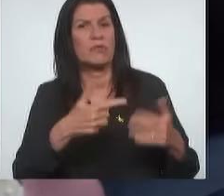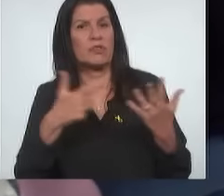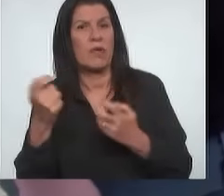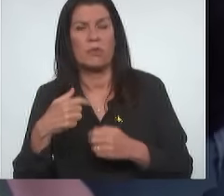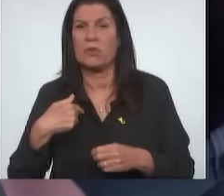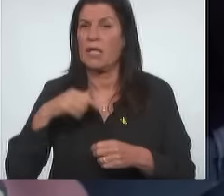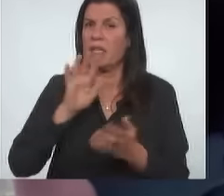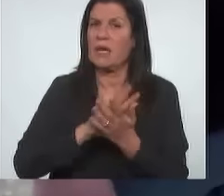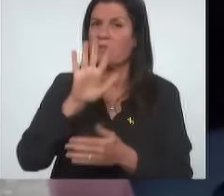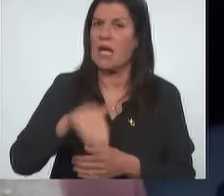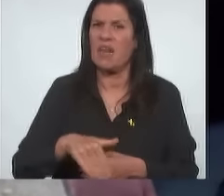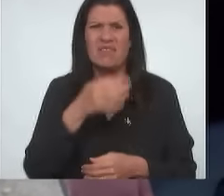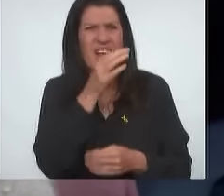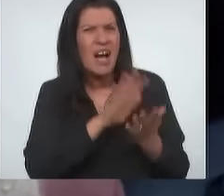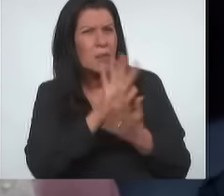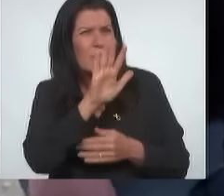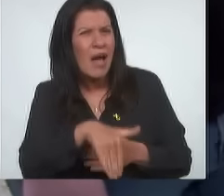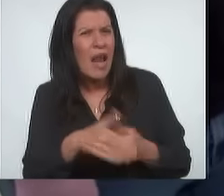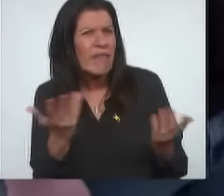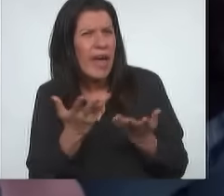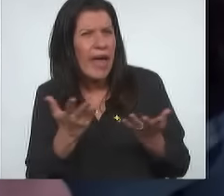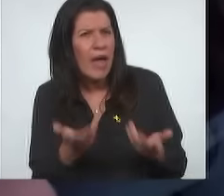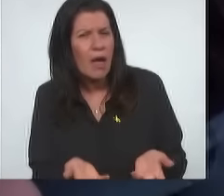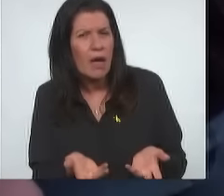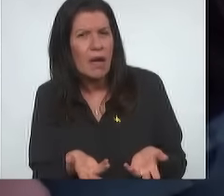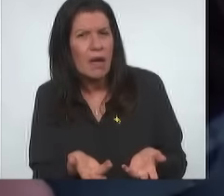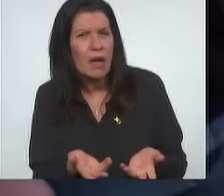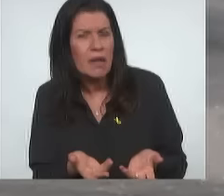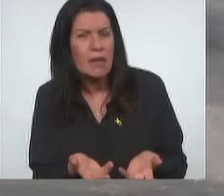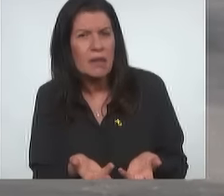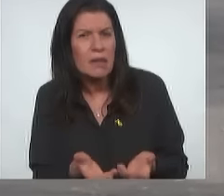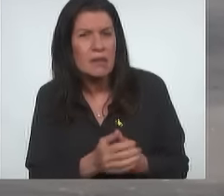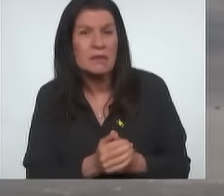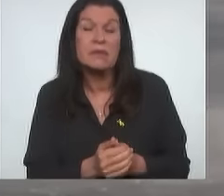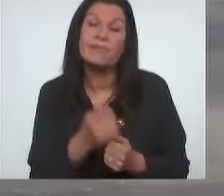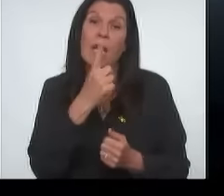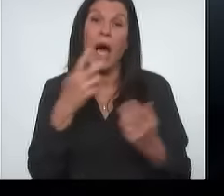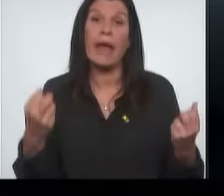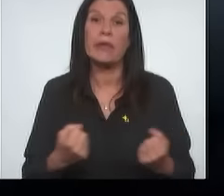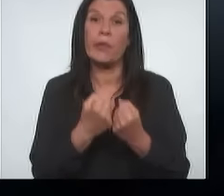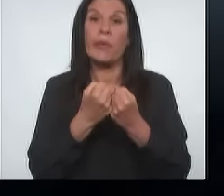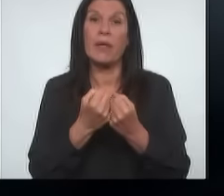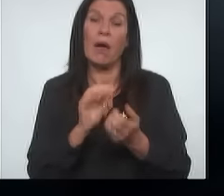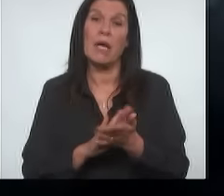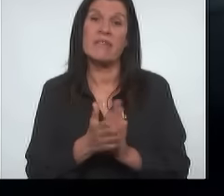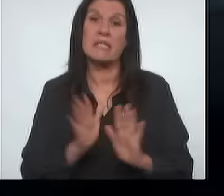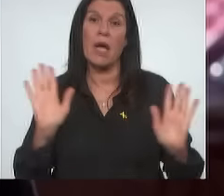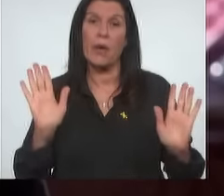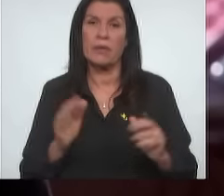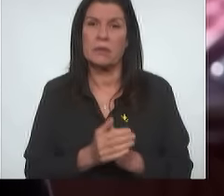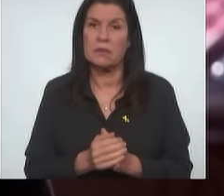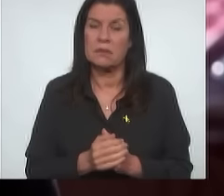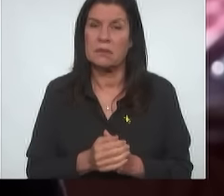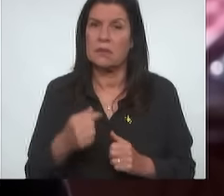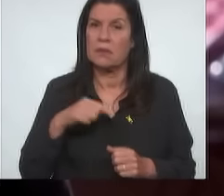15,000. 15,000 שקל? איך הגעת למספר הזה? תאונה אחת ונהג צעיר. אני לא כל כך מבין למה יש הצדקה